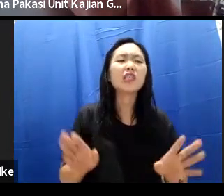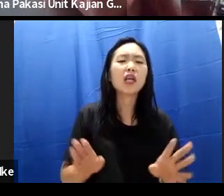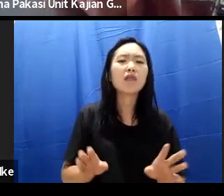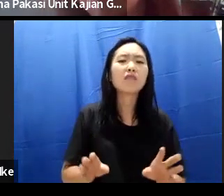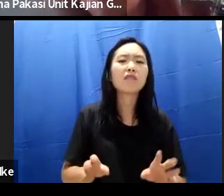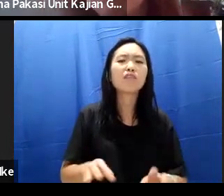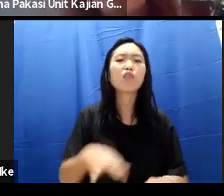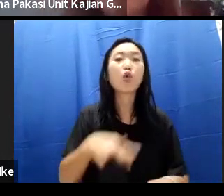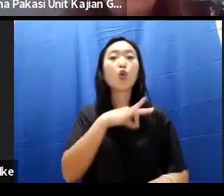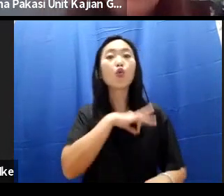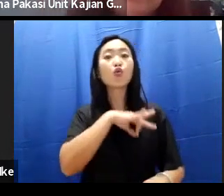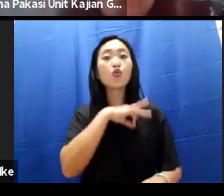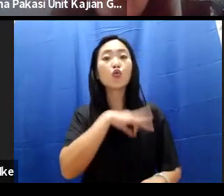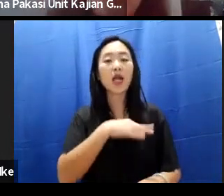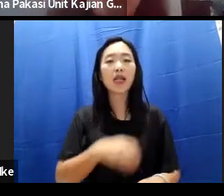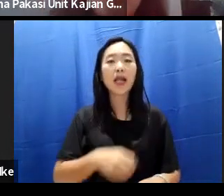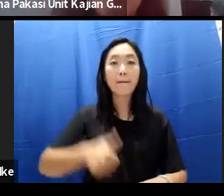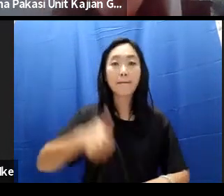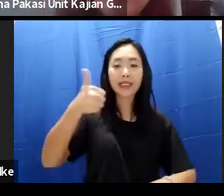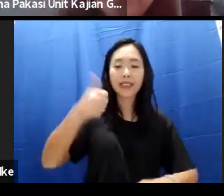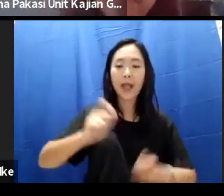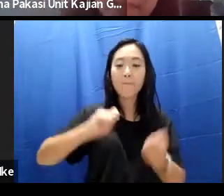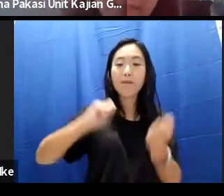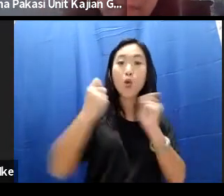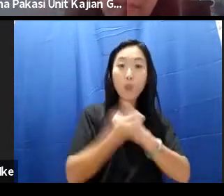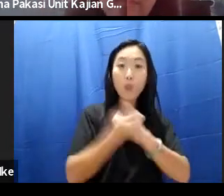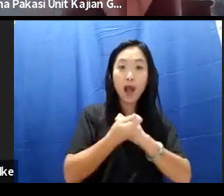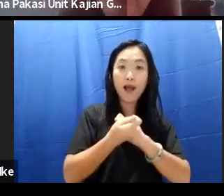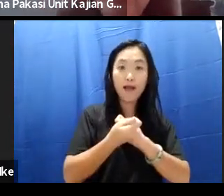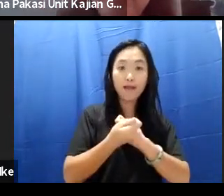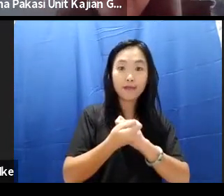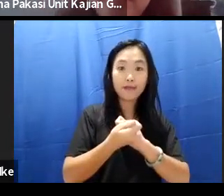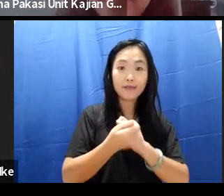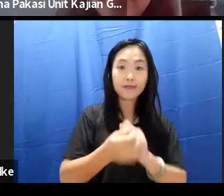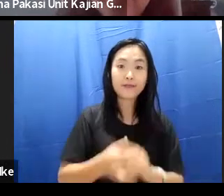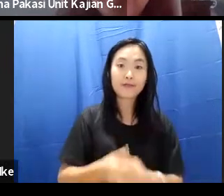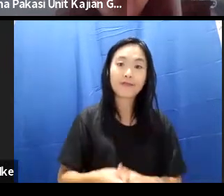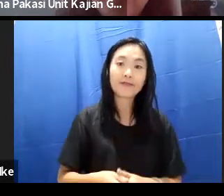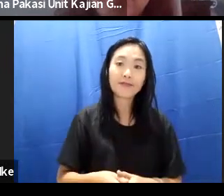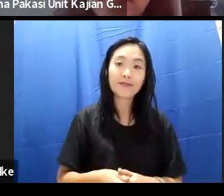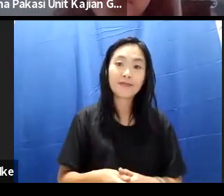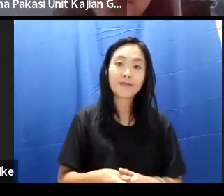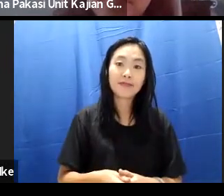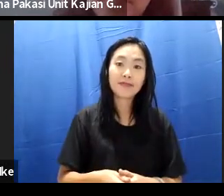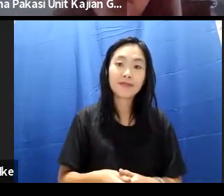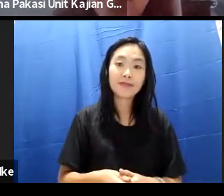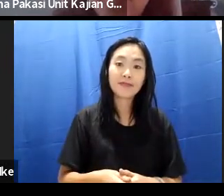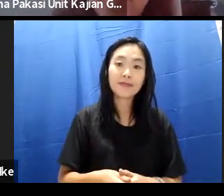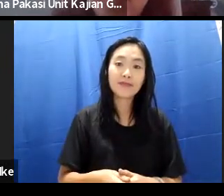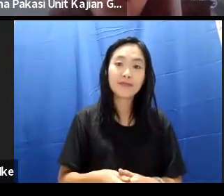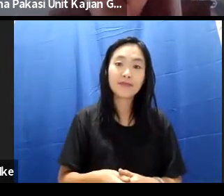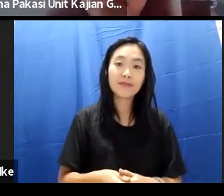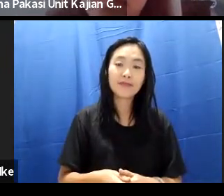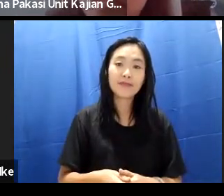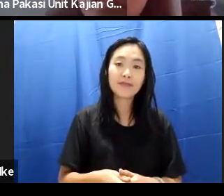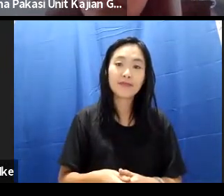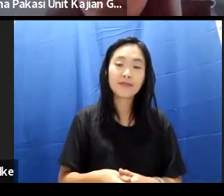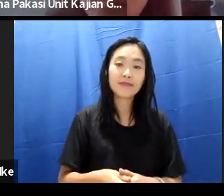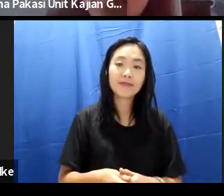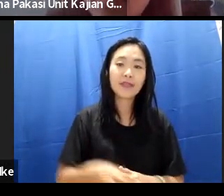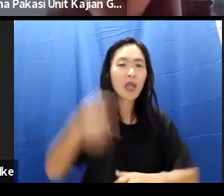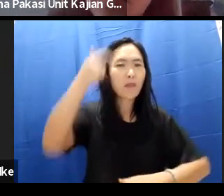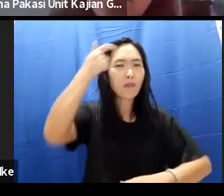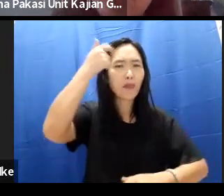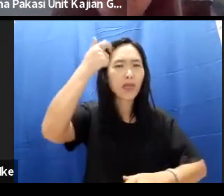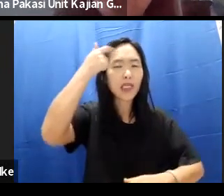proses perubahan, dan seperti itu gitu intinya Pak. Pemikiran saya di awal ketika